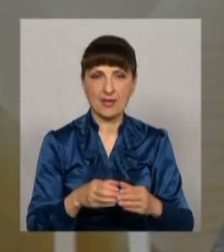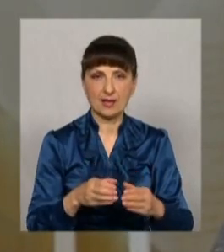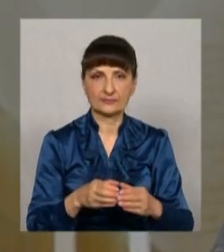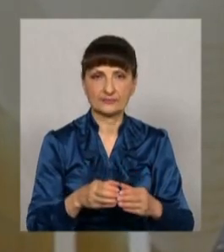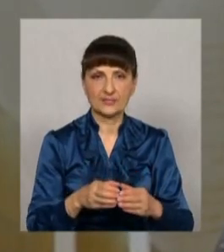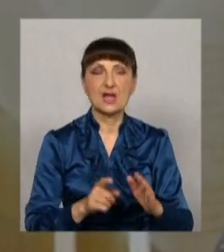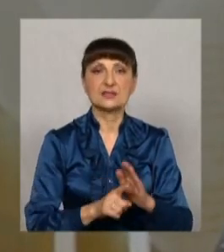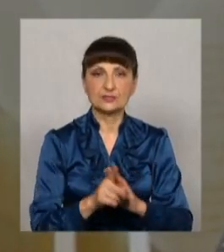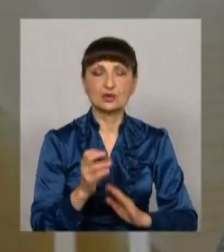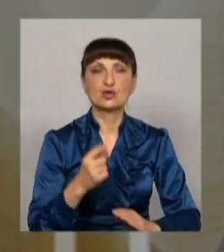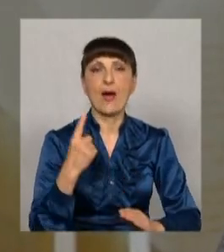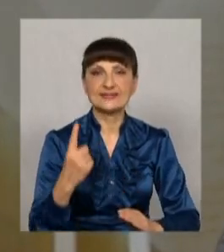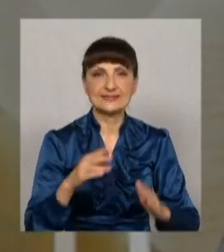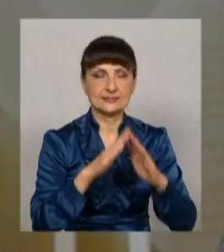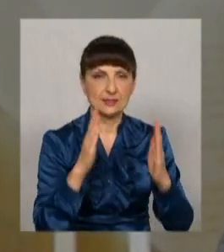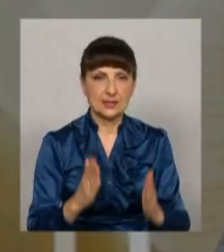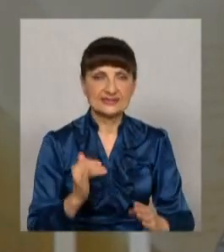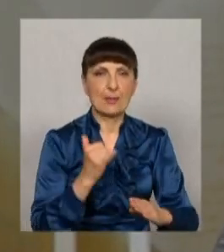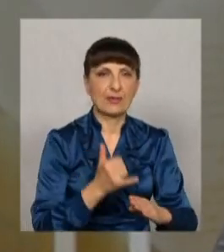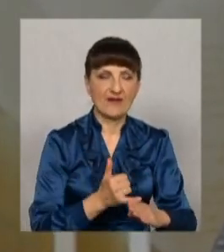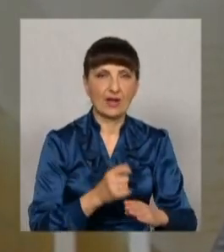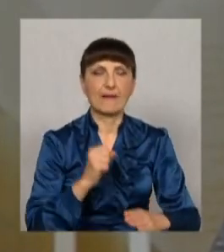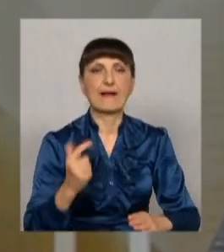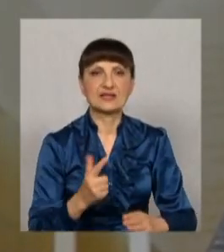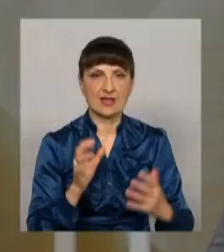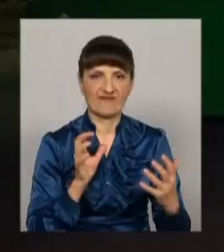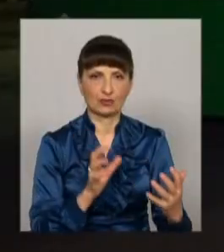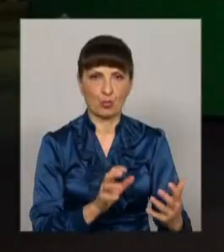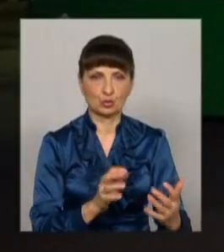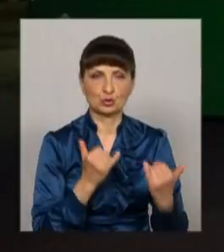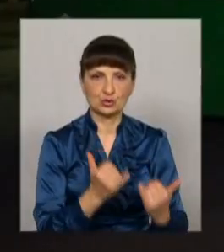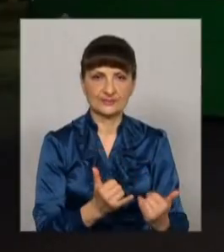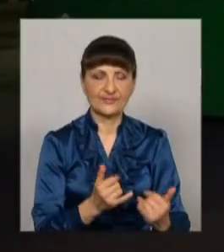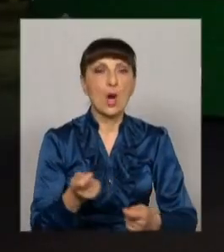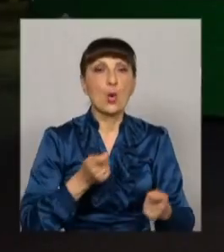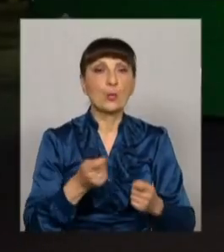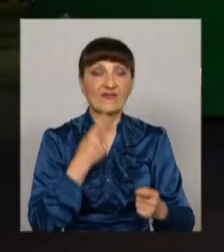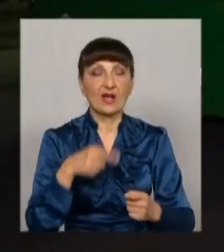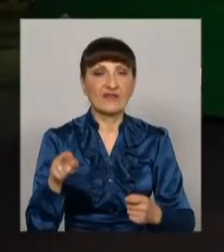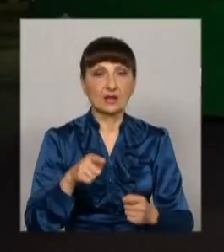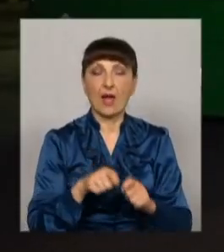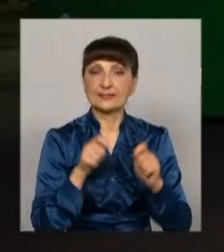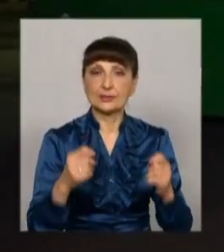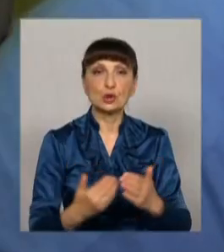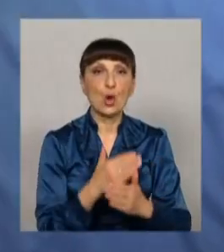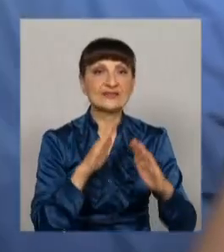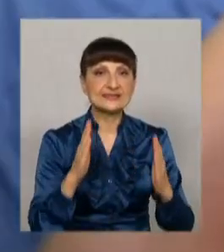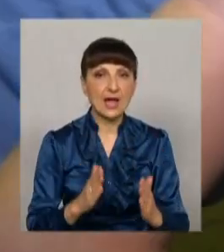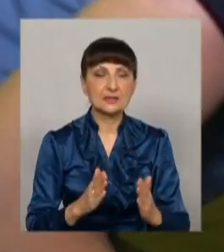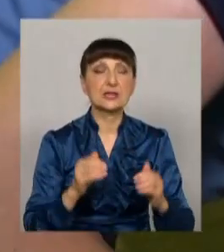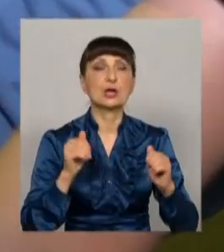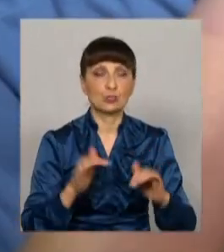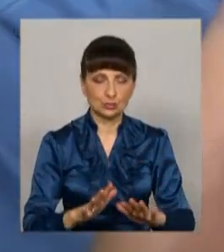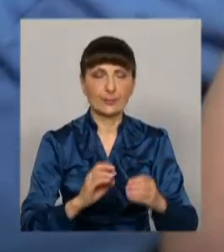частная компания запускает еще один АГНКС для заправки газовых автобусов. В управлении заверили, что открытие новых станций решит